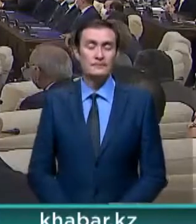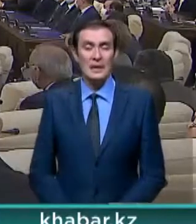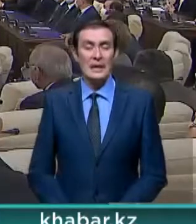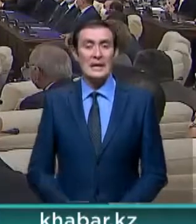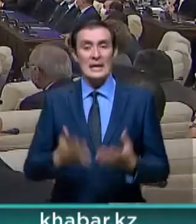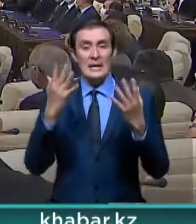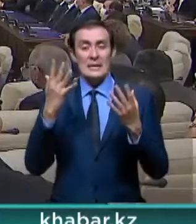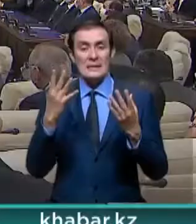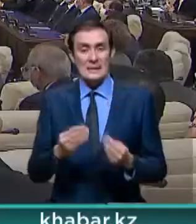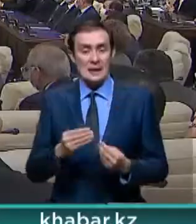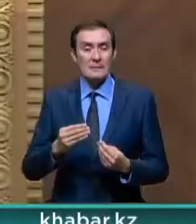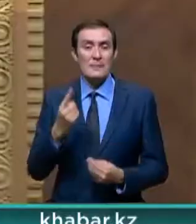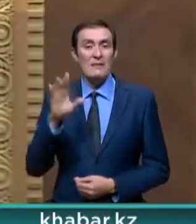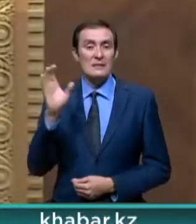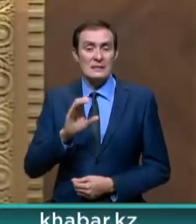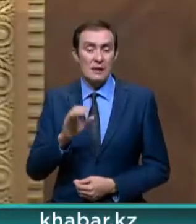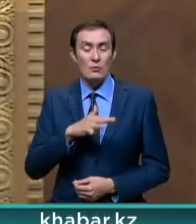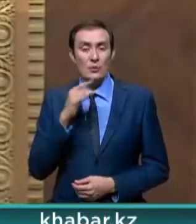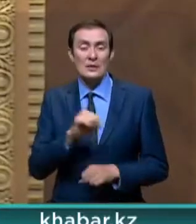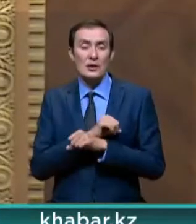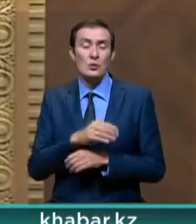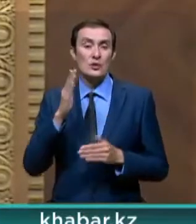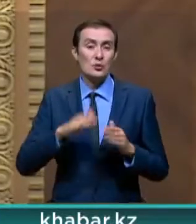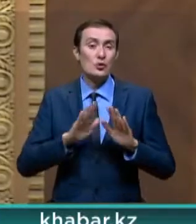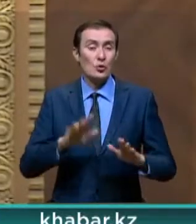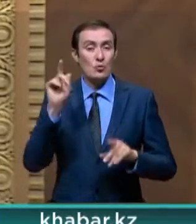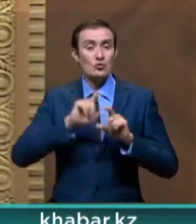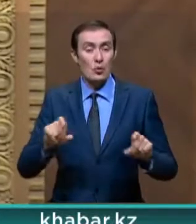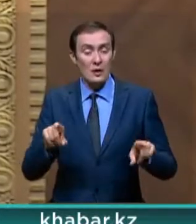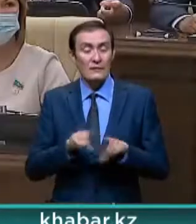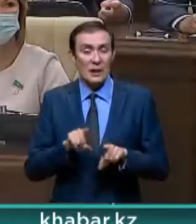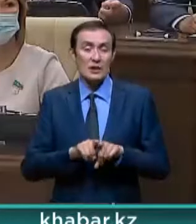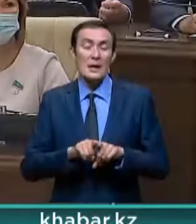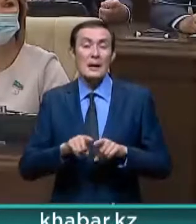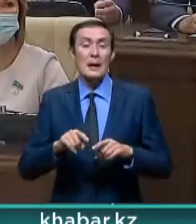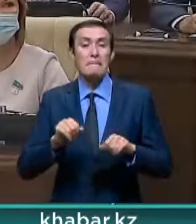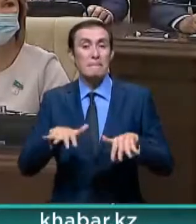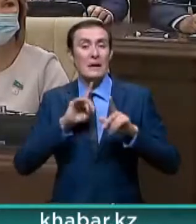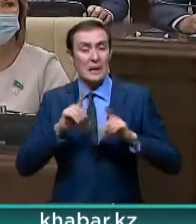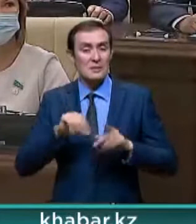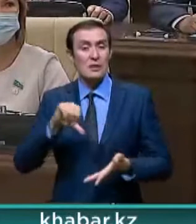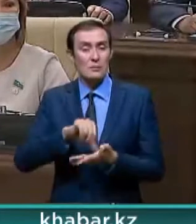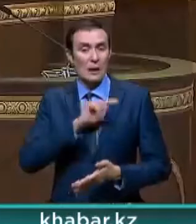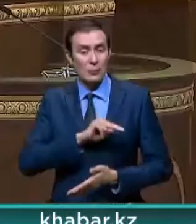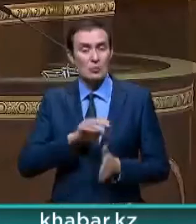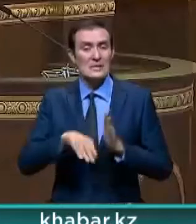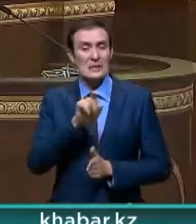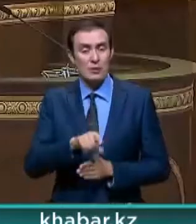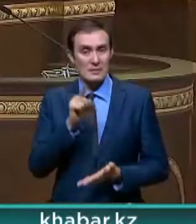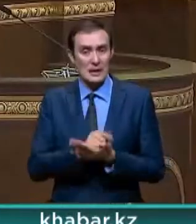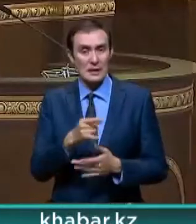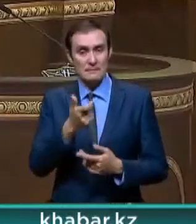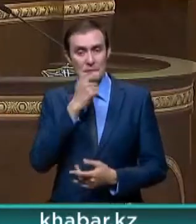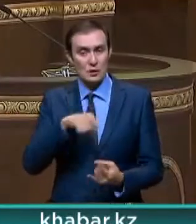День знаний стал богатым на новости. Каникулы закончились не только у школьников, за парты парламентские вернулись депутаты. Обязательный дресс-код,